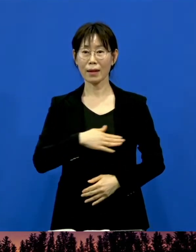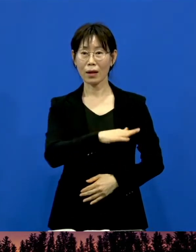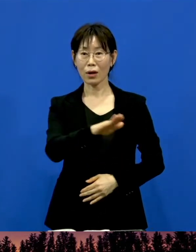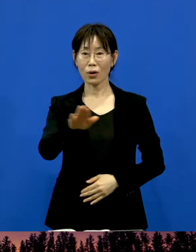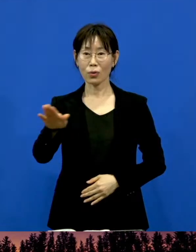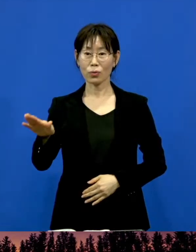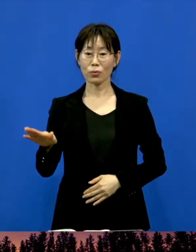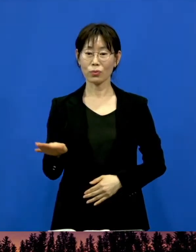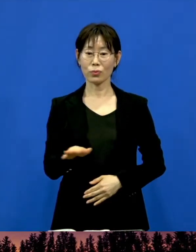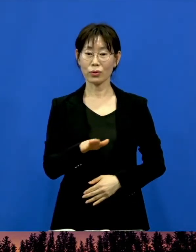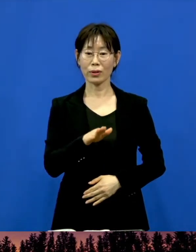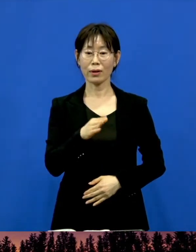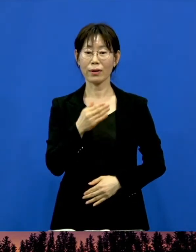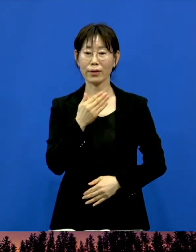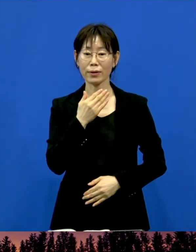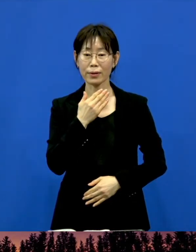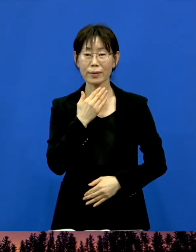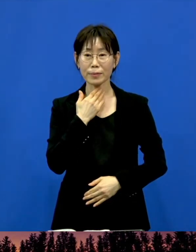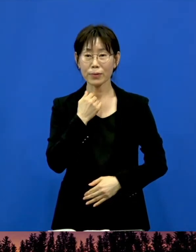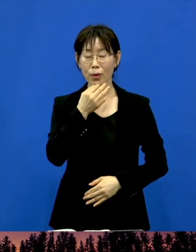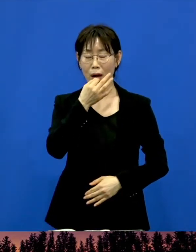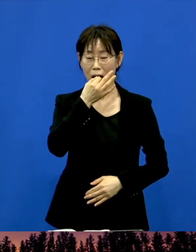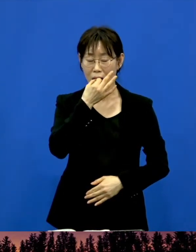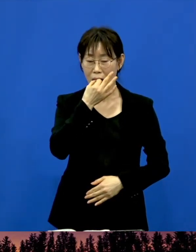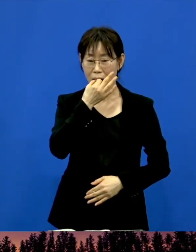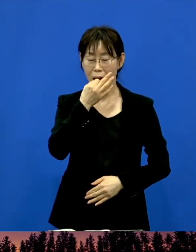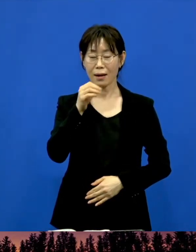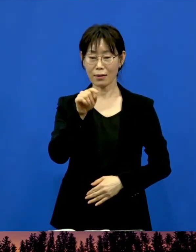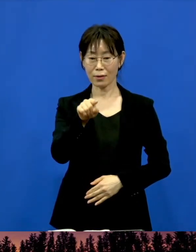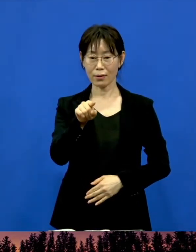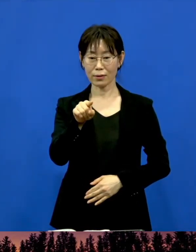욕구의 깊은 곳에는 뭐가 있느냐 하면 하나님을 갈망하는 게 있어요.